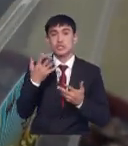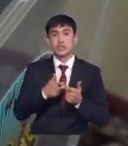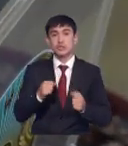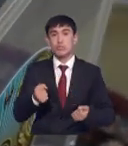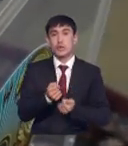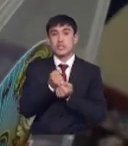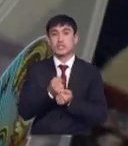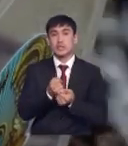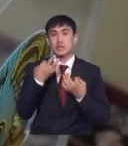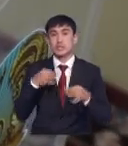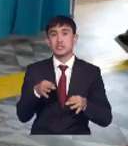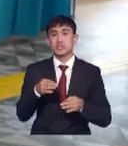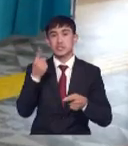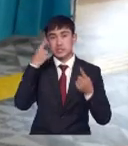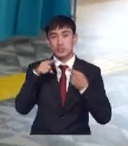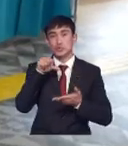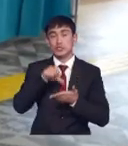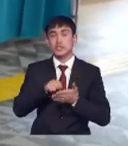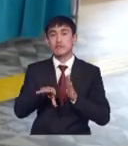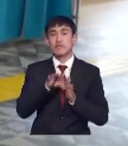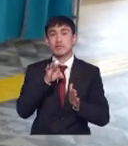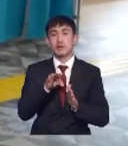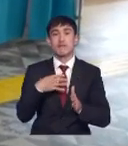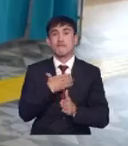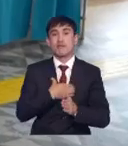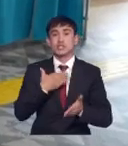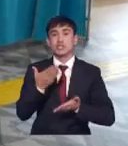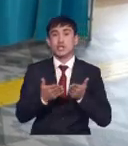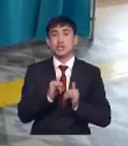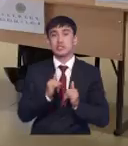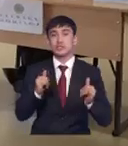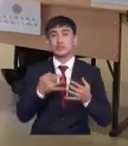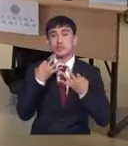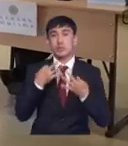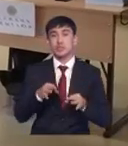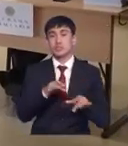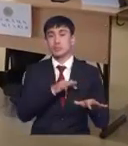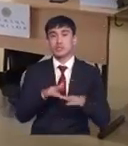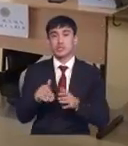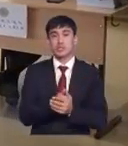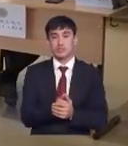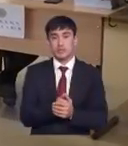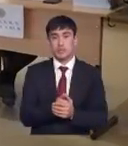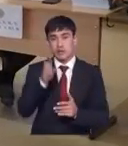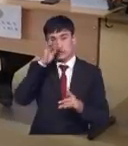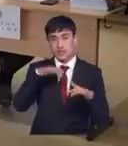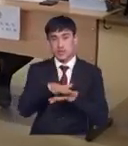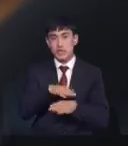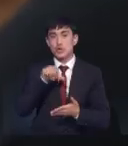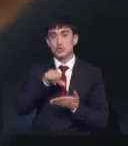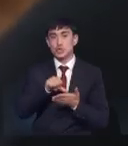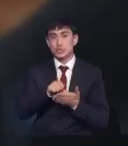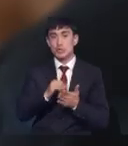что поддержка демократических инициатив и участие в выборах – это важный шаг к развитию демократических процессов в стране, и